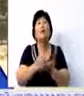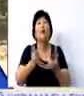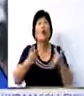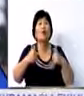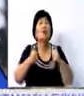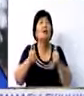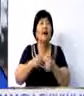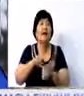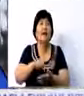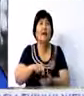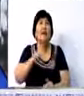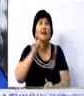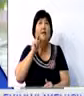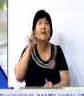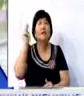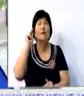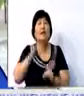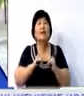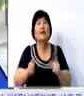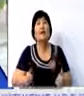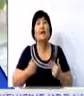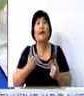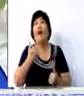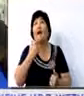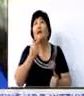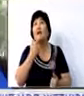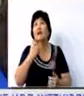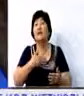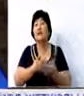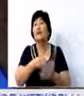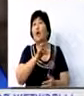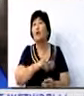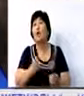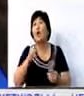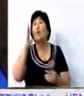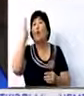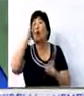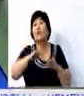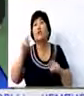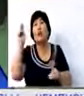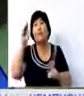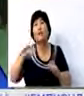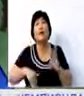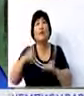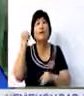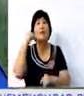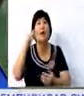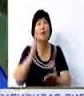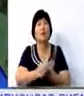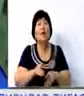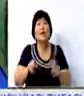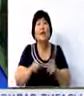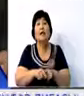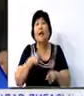үйірмелердің қатарынан. Жастардың білім кеңістігінде еркін самғауына ағылшын тілінің тегізер ықпалы зор. Болашақ ұрпақтың білім көкжиегінде биікті бағындыру үшін де тіл